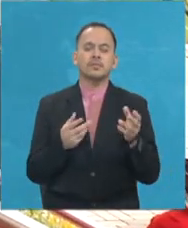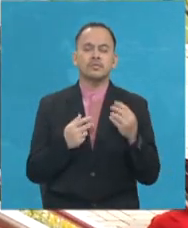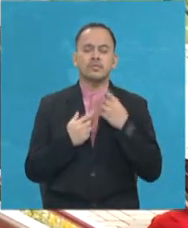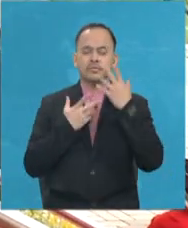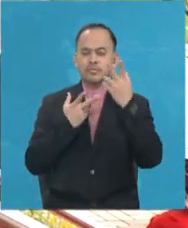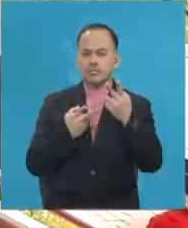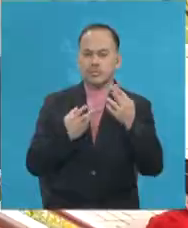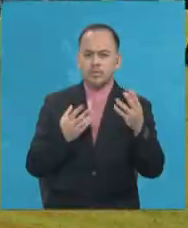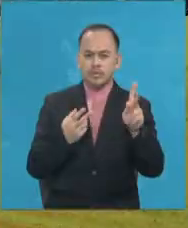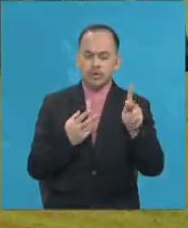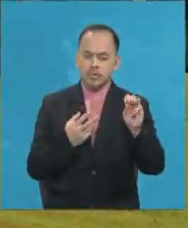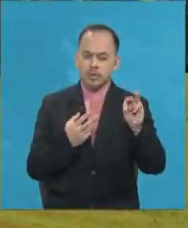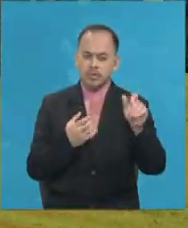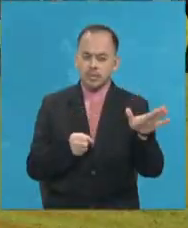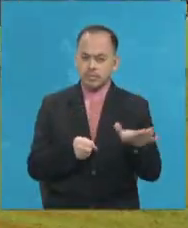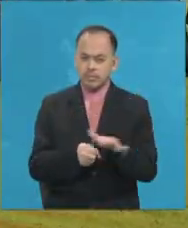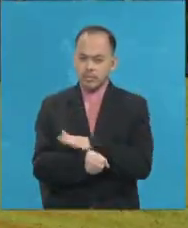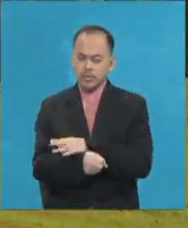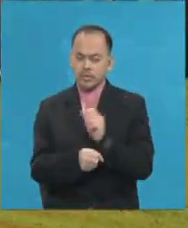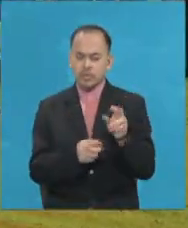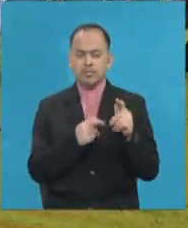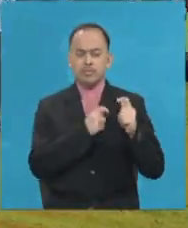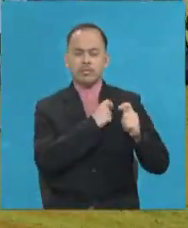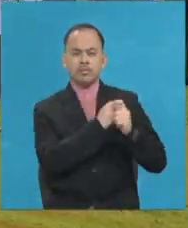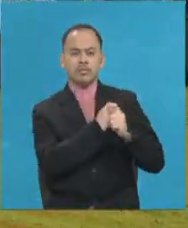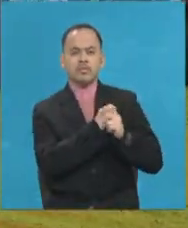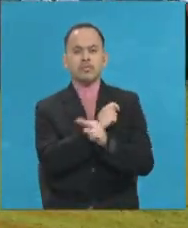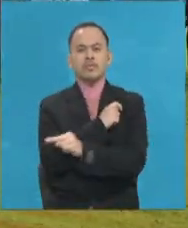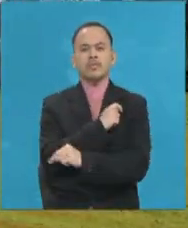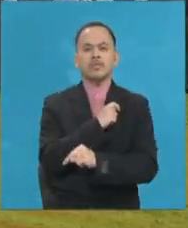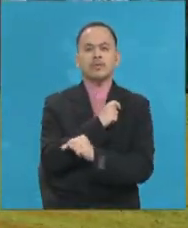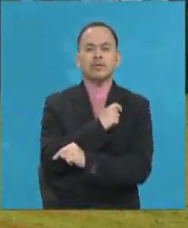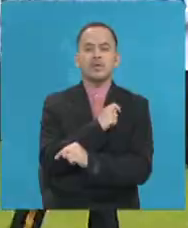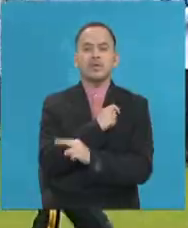komitmen penuh ke arah mempertahankan negara agama dan bangsa